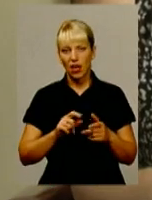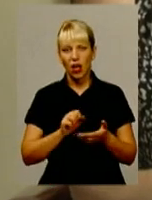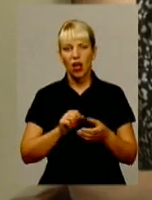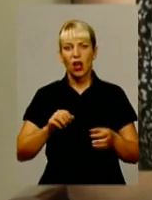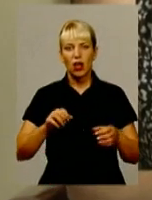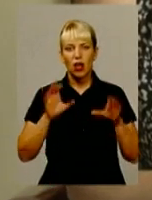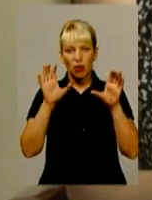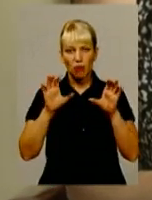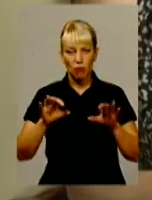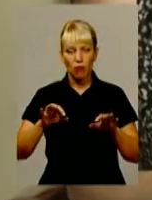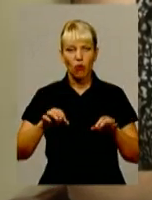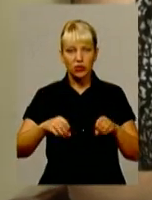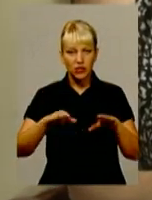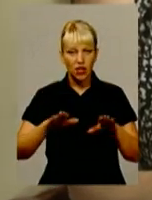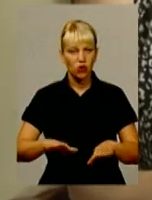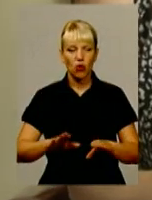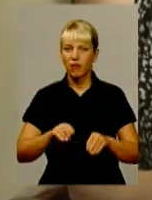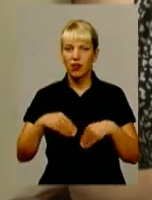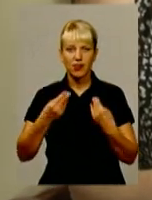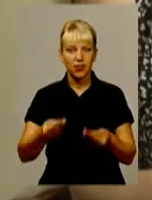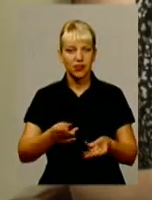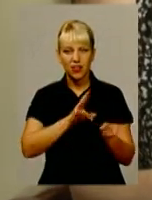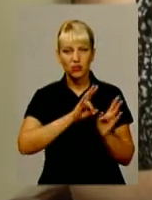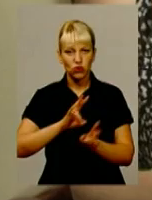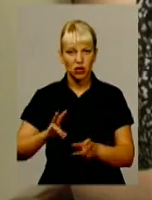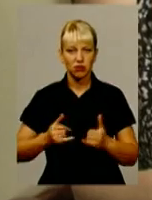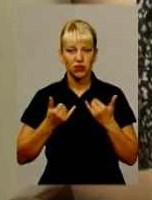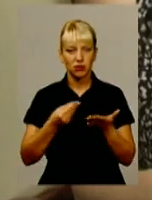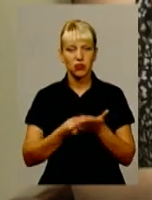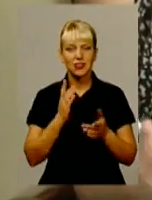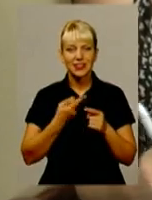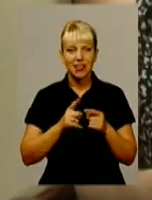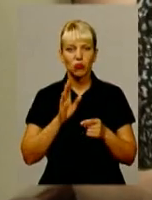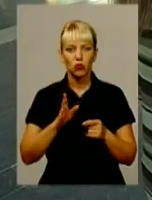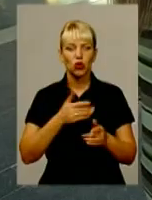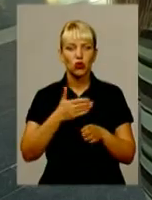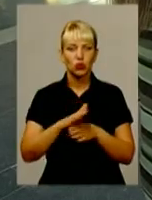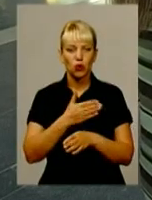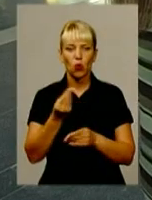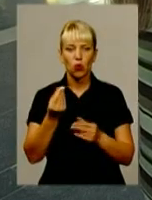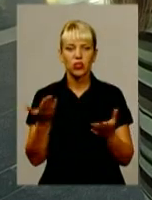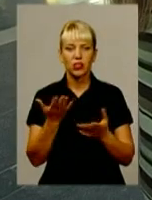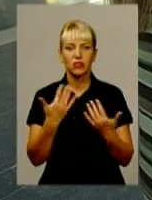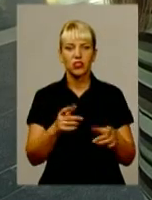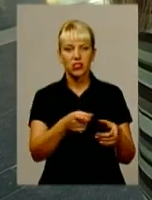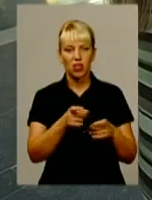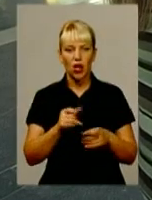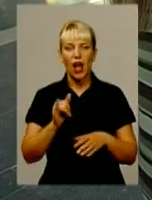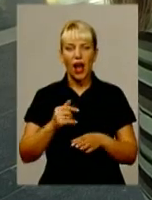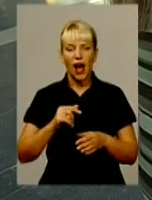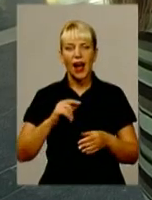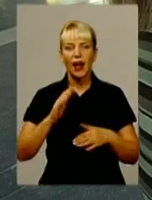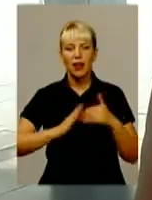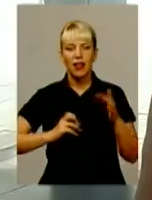ущербу бюджету, це однозначно. Це будуть розподілені кошти, які вже залучені». Економісти ж налаштовані менш